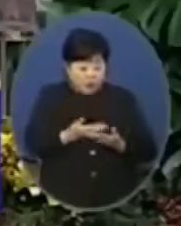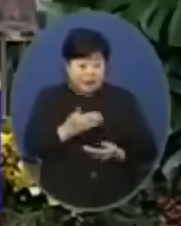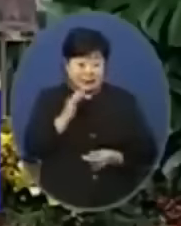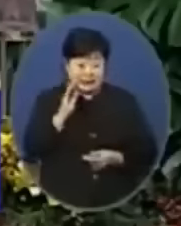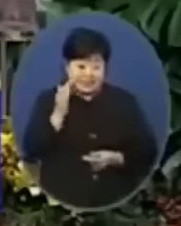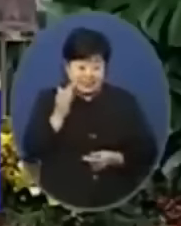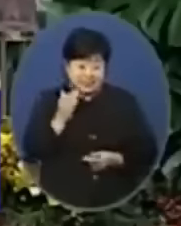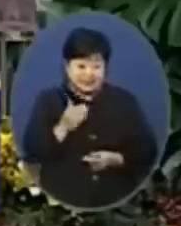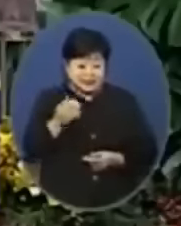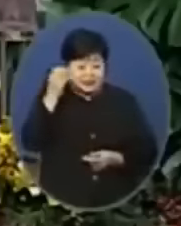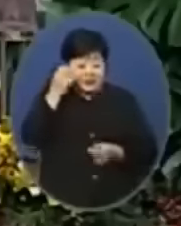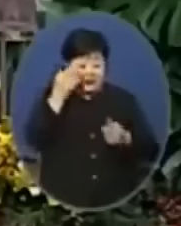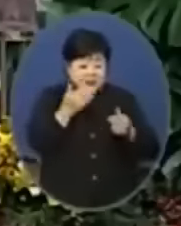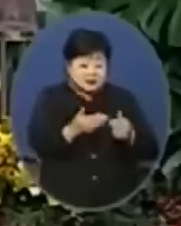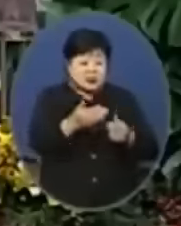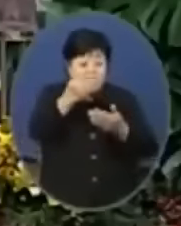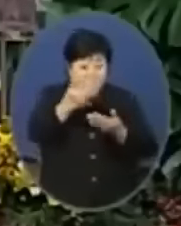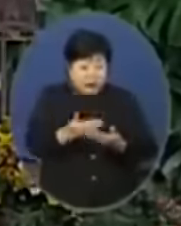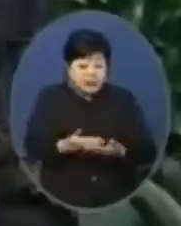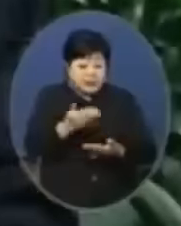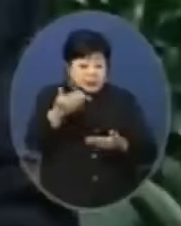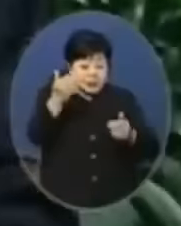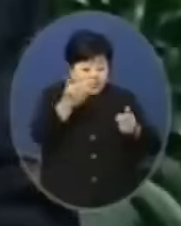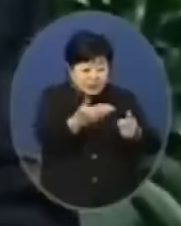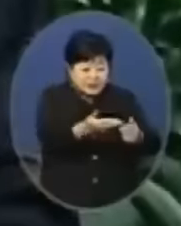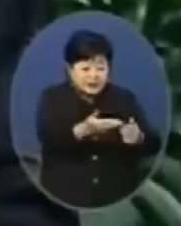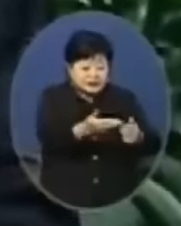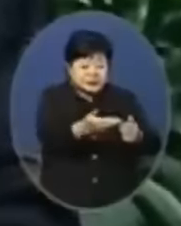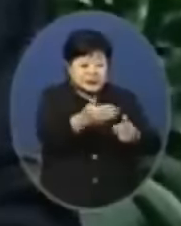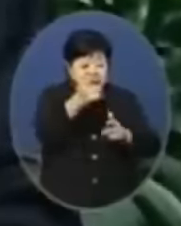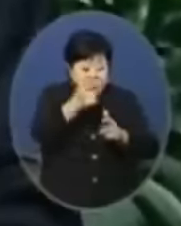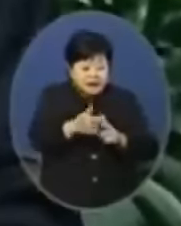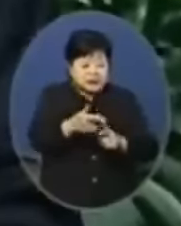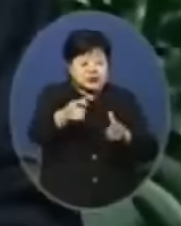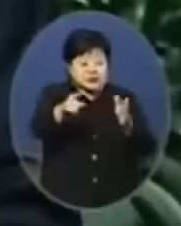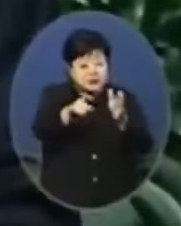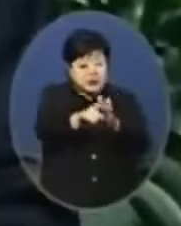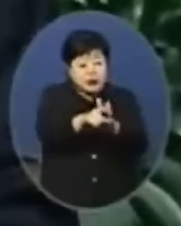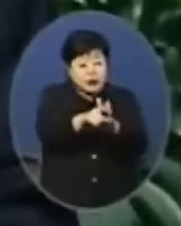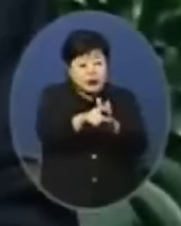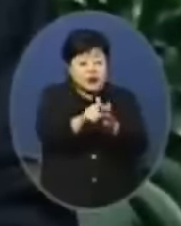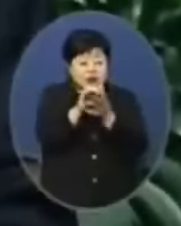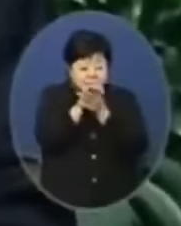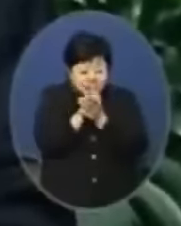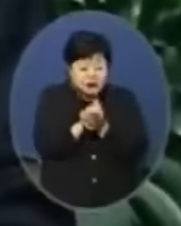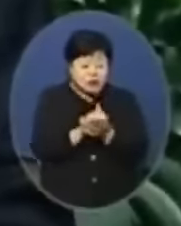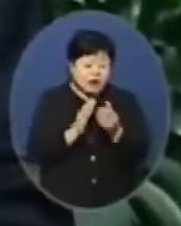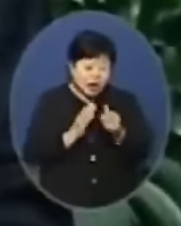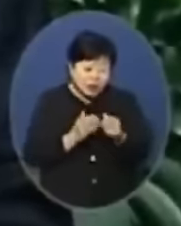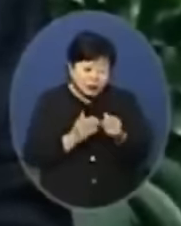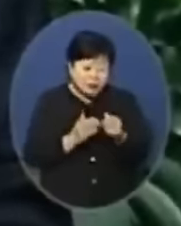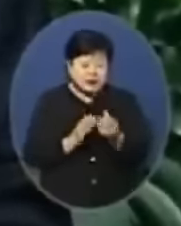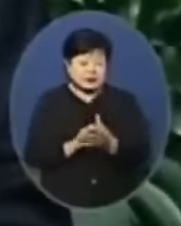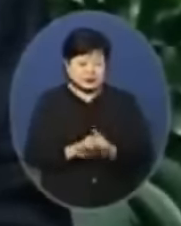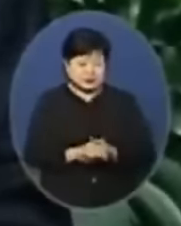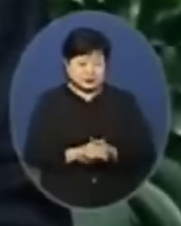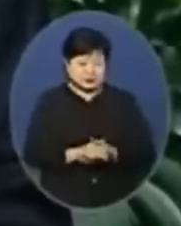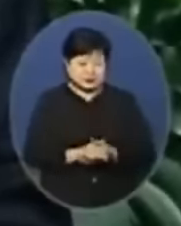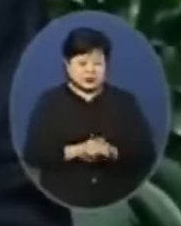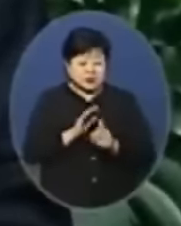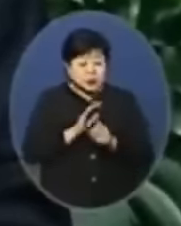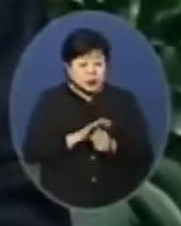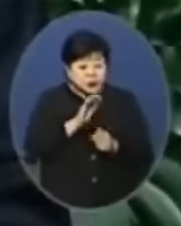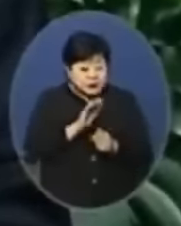받으라. 성령을 받는 것도 여러분께서 예수님을 믿고 기도하고 간구하면 우리를